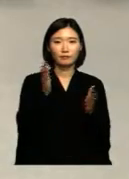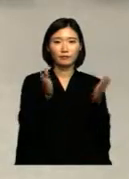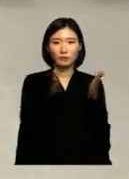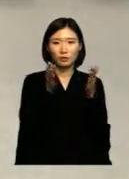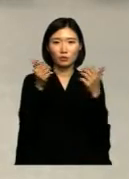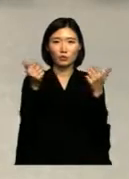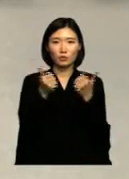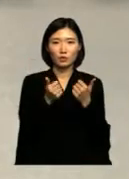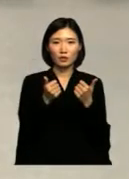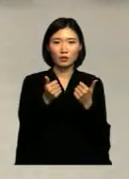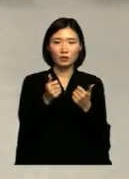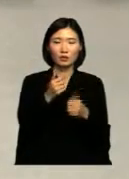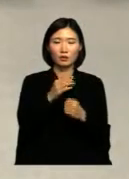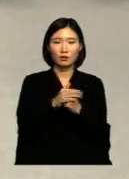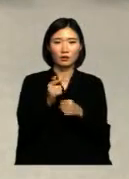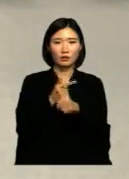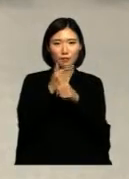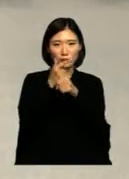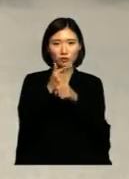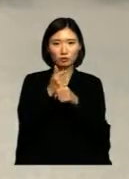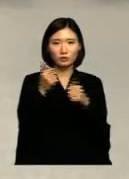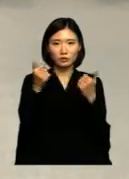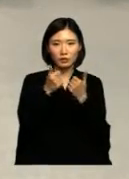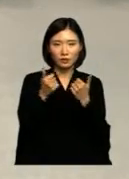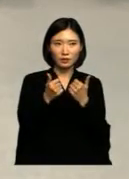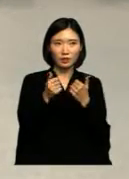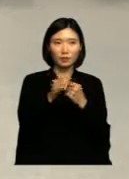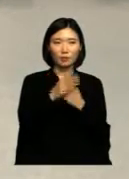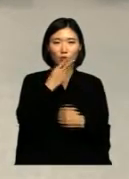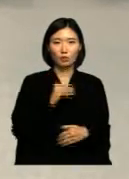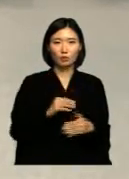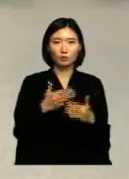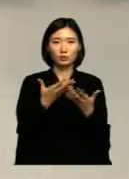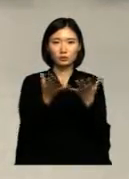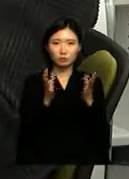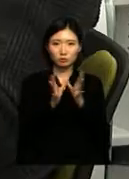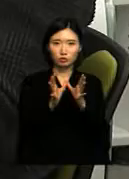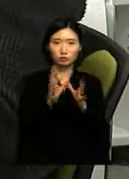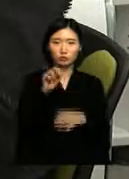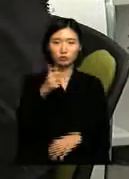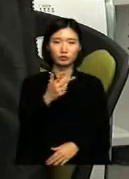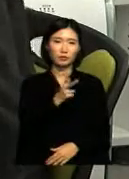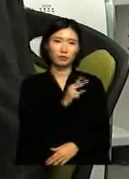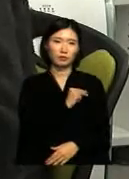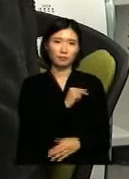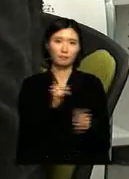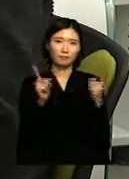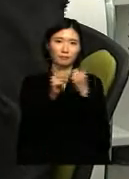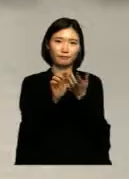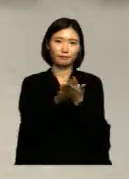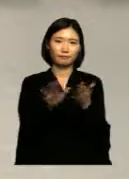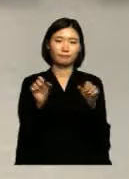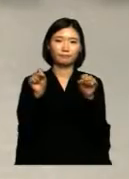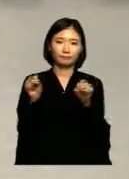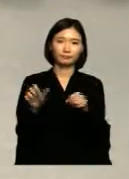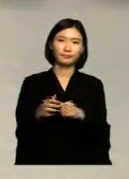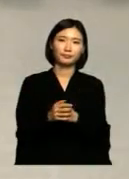경기도의회 남양주 상담소에서 보건복지위원회 문경희 위원장을 만났습니다. 안녕하세요. 네,